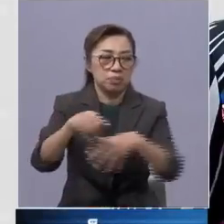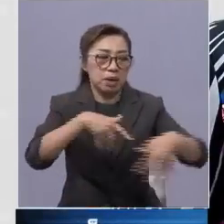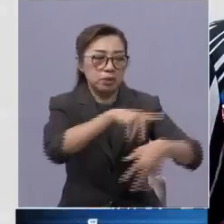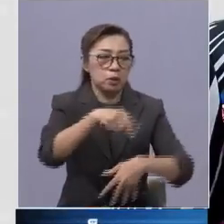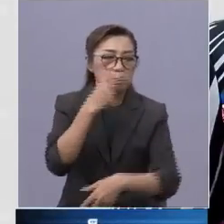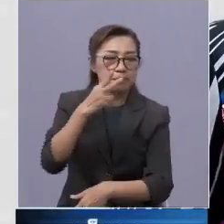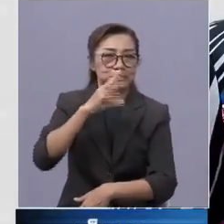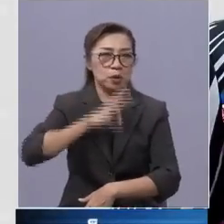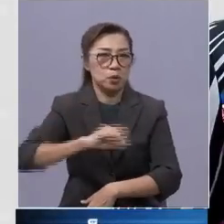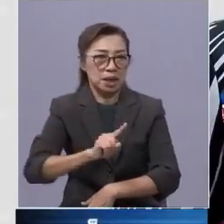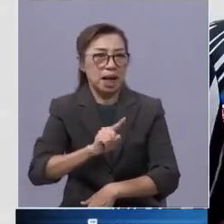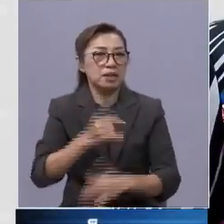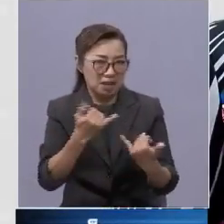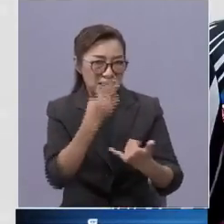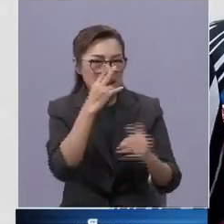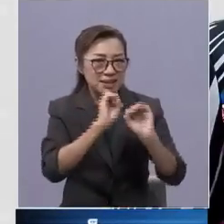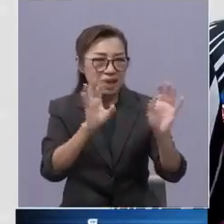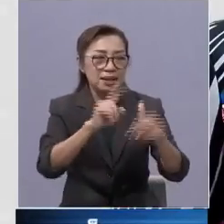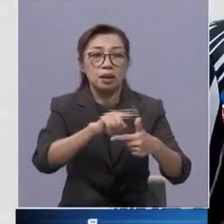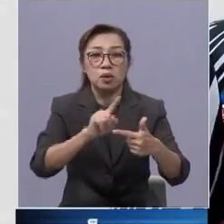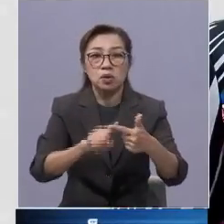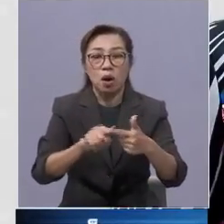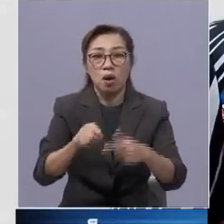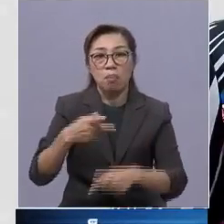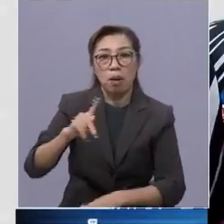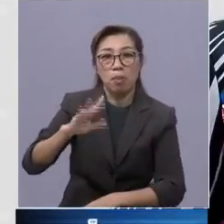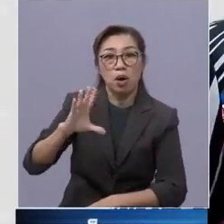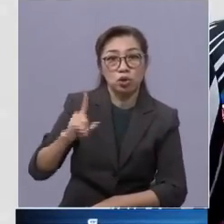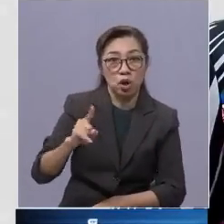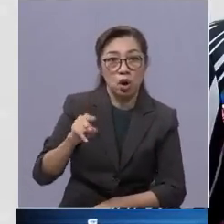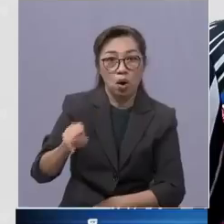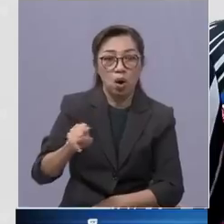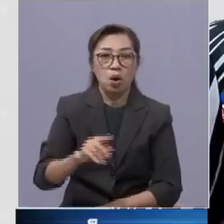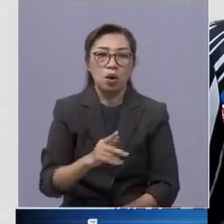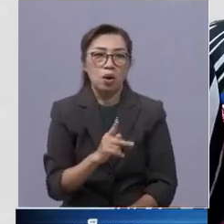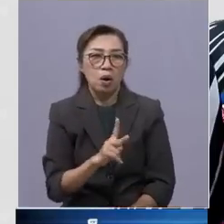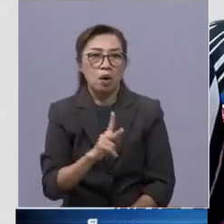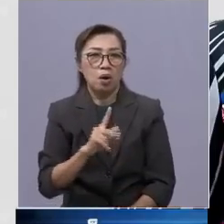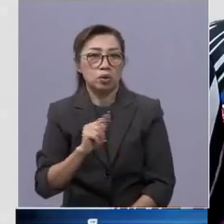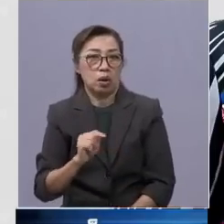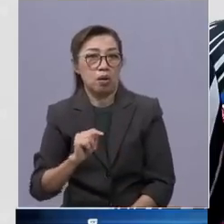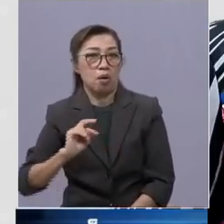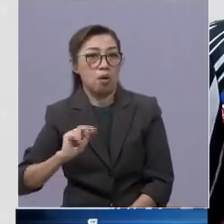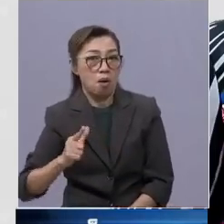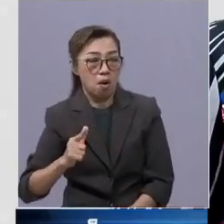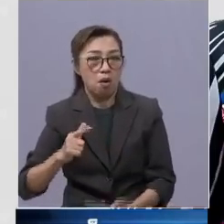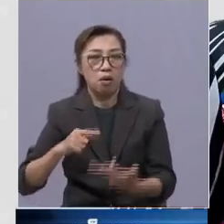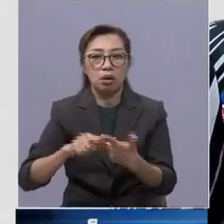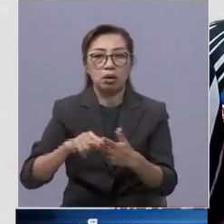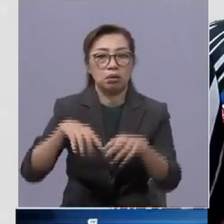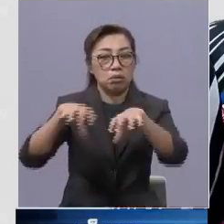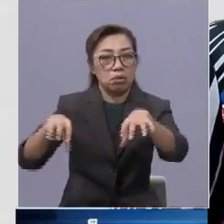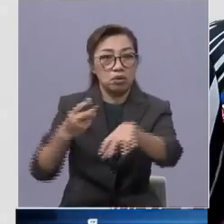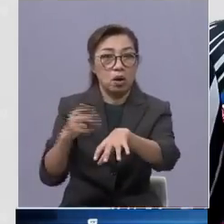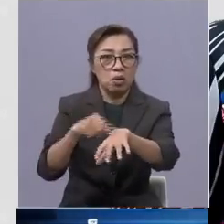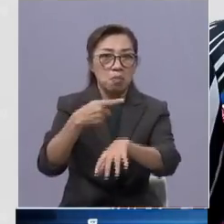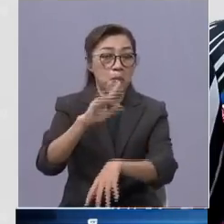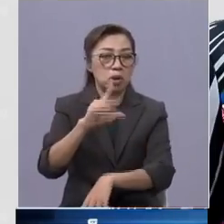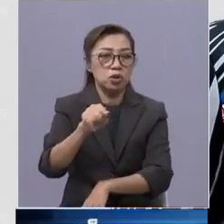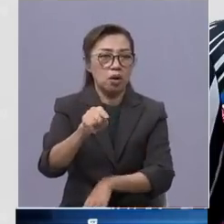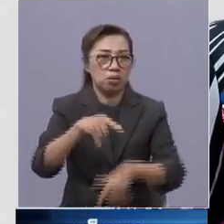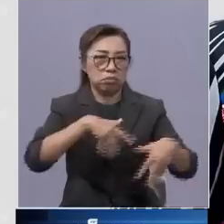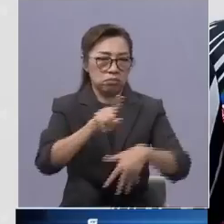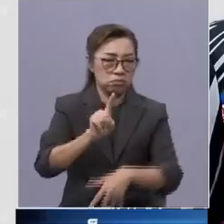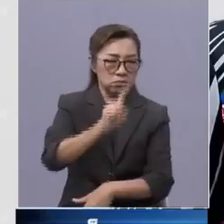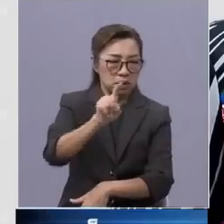ไรการใช้อำนาจของรัฐปปช.คตง.ผู้ตรวจการแผ่นดินองค์กรแรกถูกตั้งคำถามมากเลยนะครับ